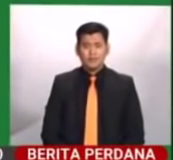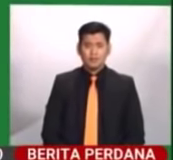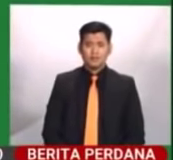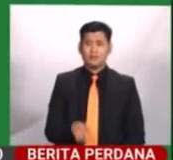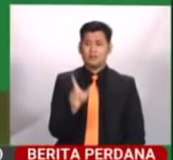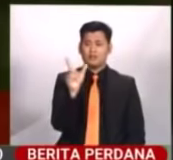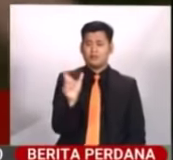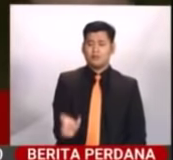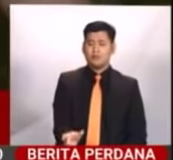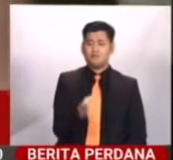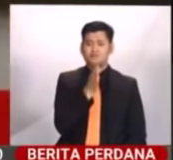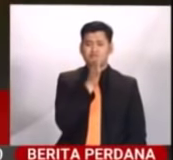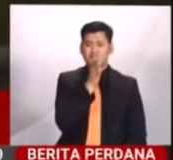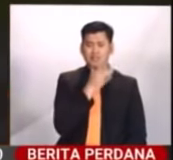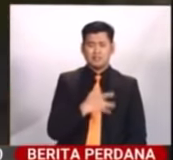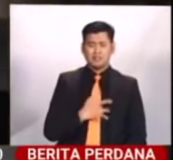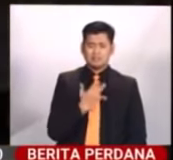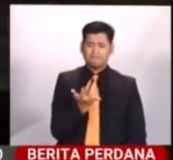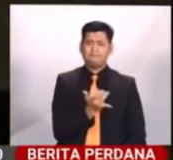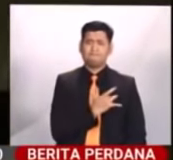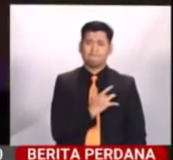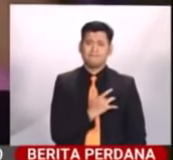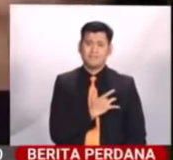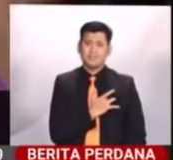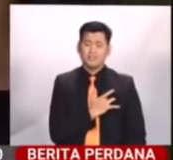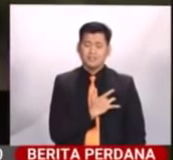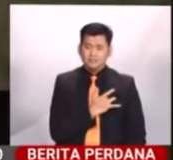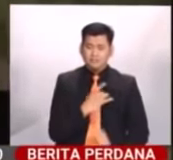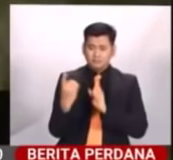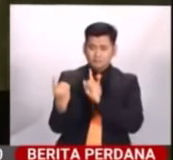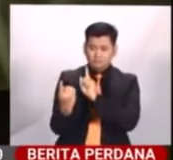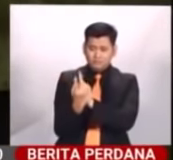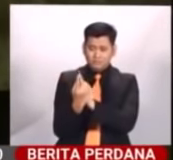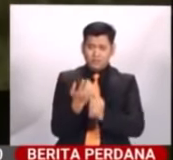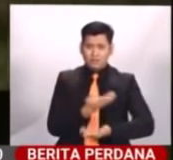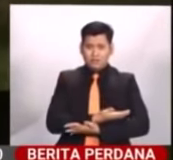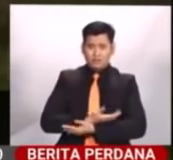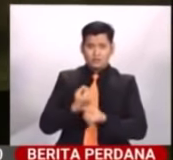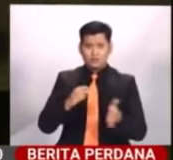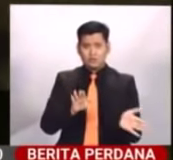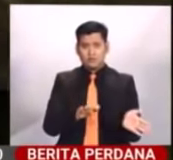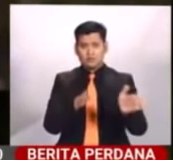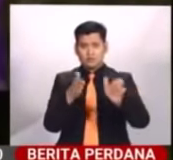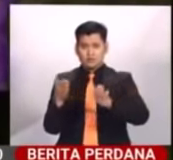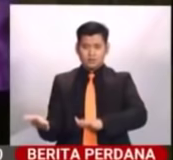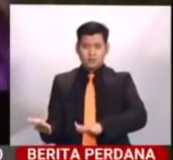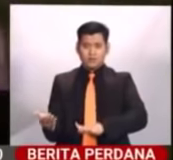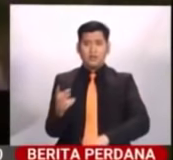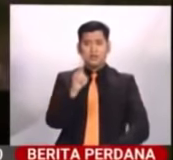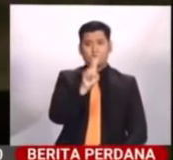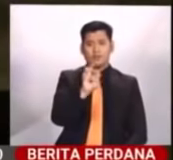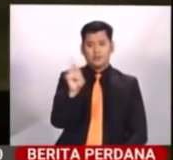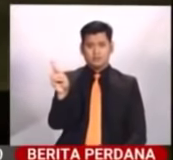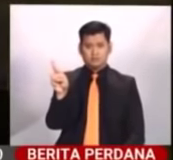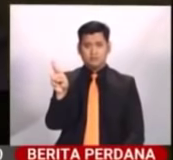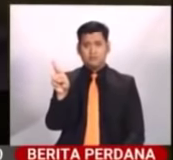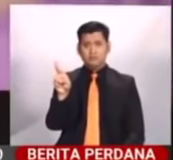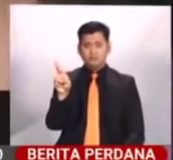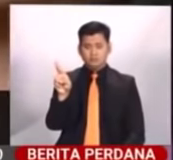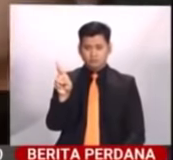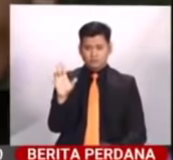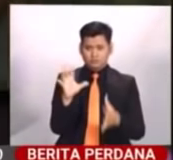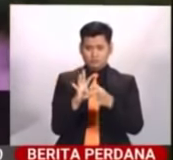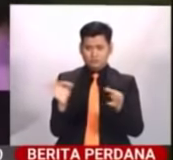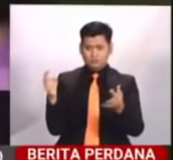Seorang ibu tidak dapat menahan sebak selepas dipertemukan bersama anaknya yang telah meninggal dunia menerusi teknologi realiti maya VR.